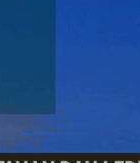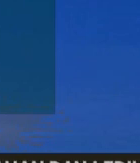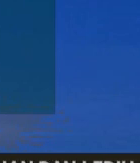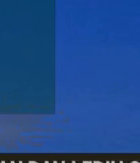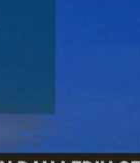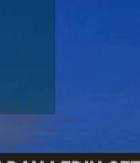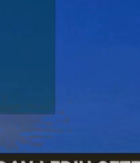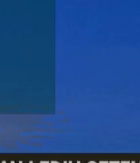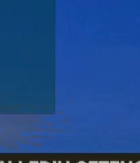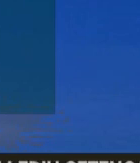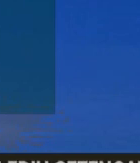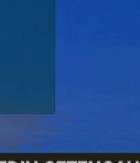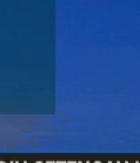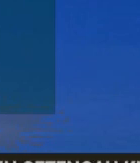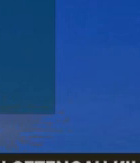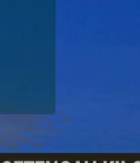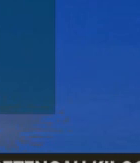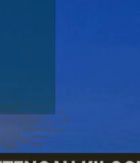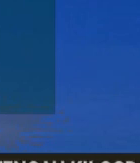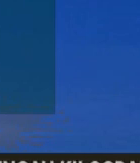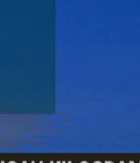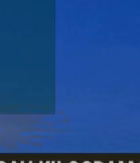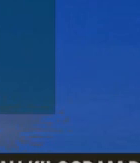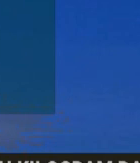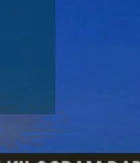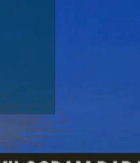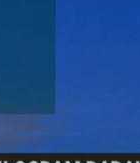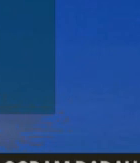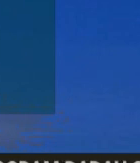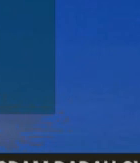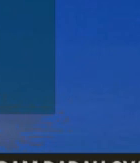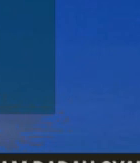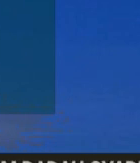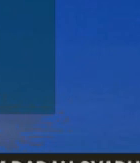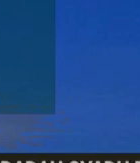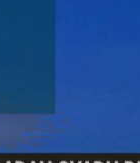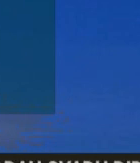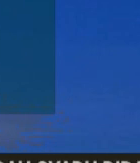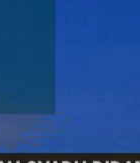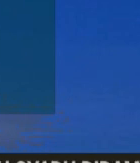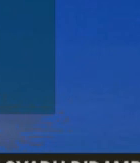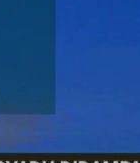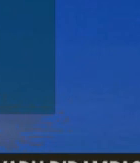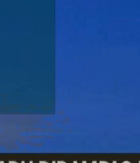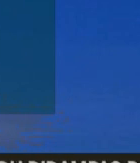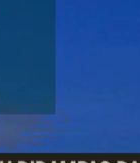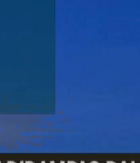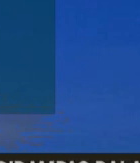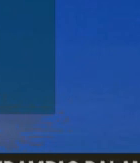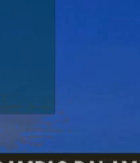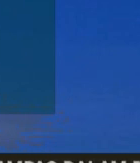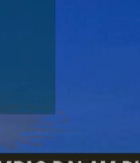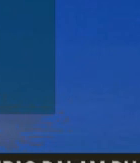Ramadhan 1444 hijrah akan dilakukan pada petang hari Rabu 29 Sya'ban